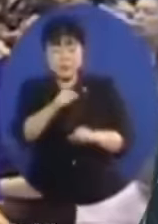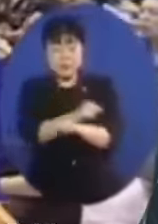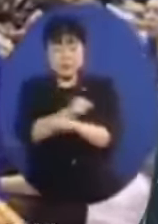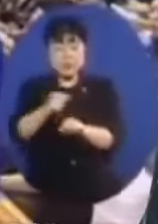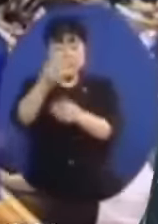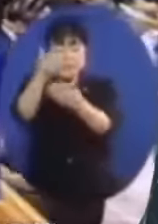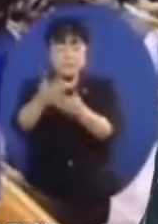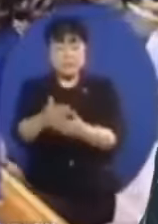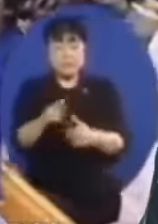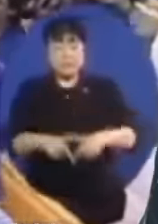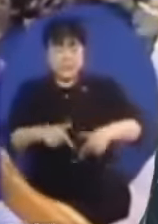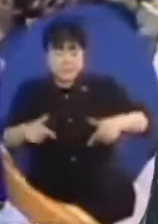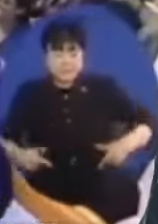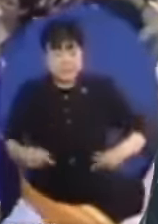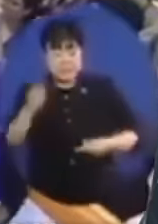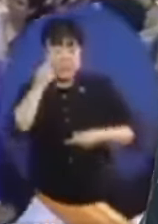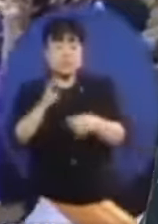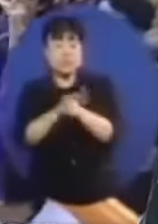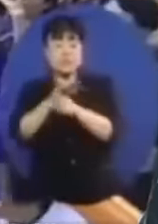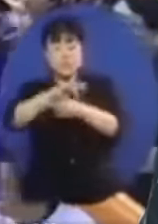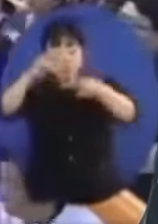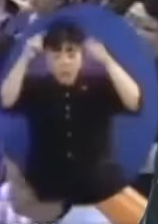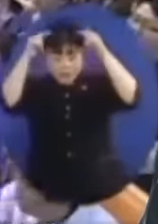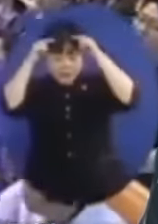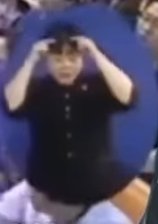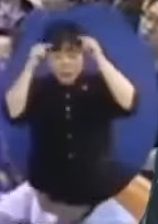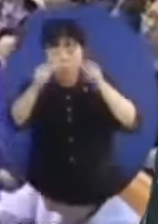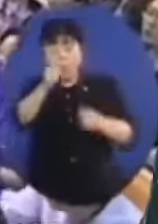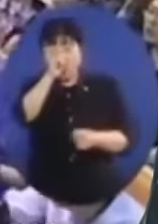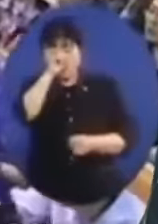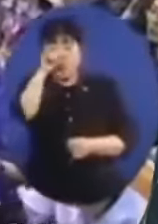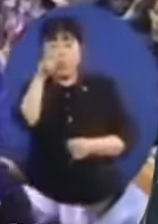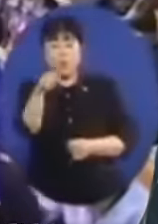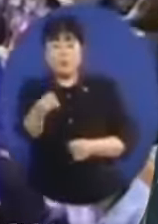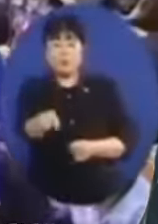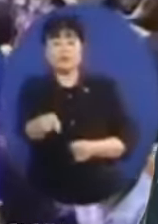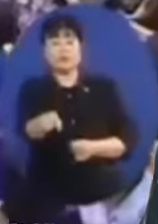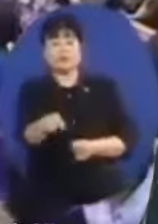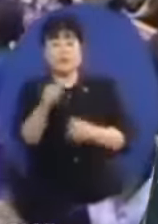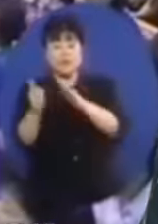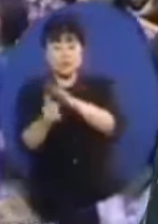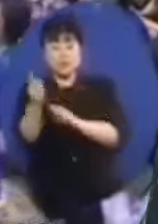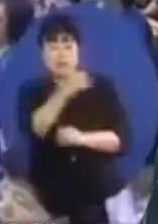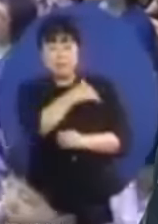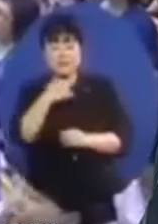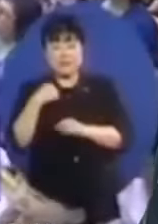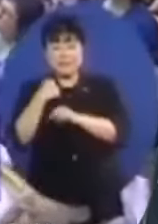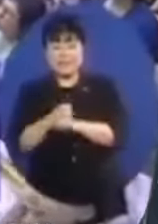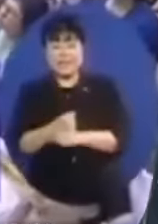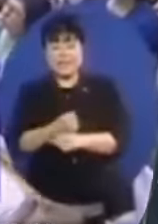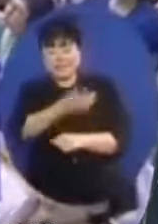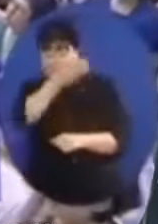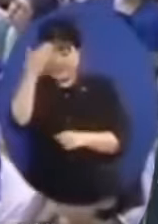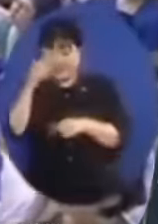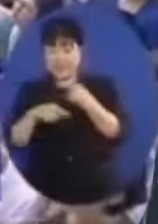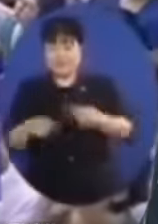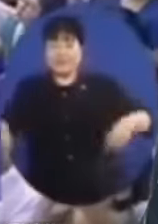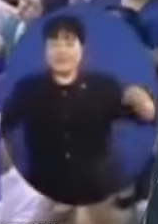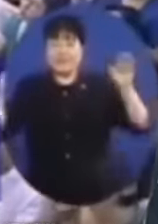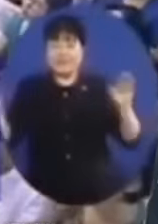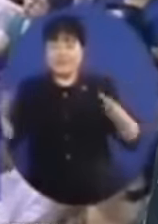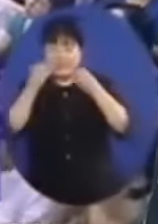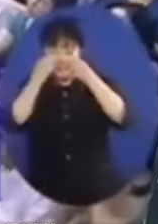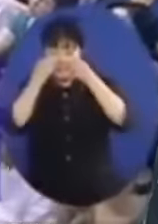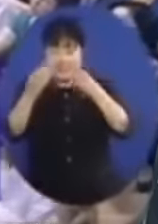파멸에서 속량하시고 인자와 긍휼을 씌우시며 좋은 것으로 내 소원을 만족해 하사 내